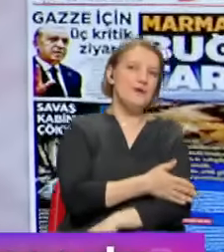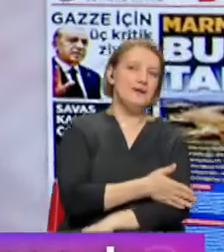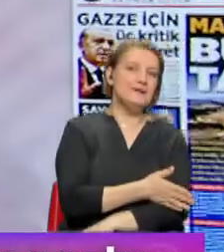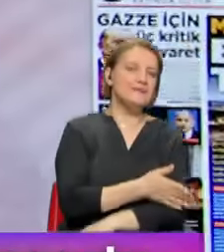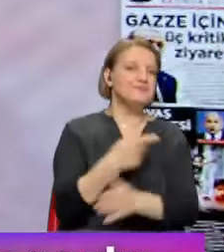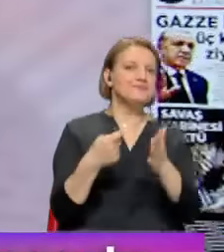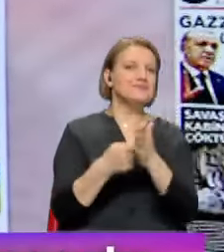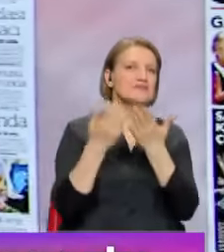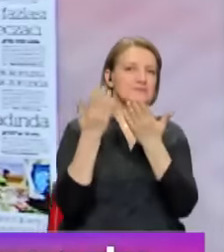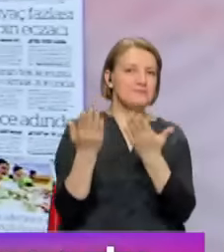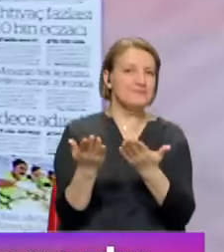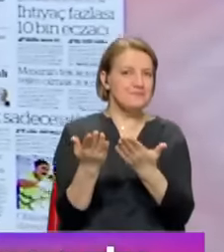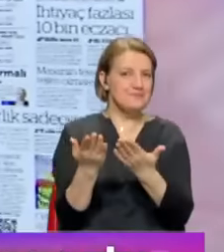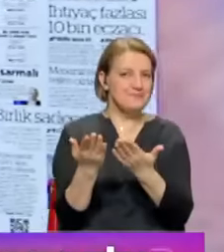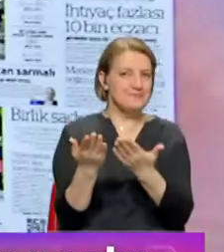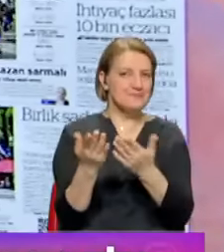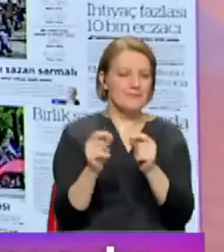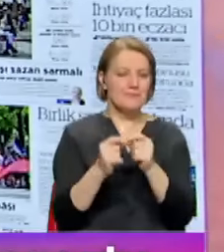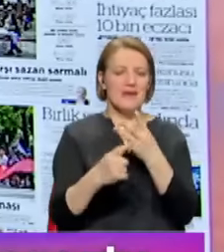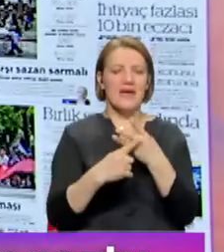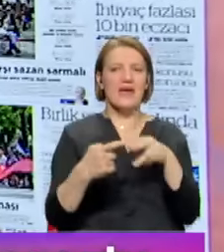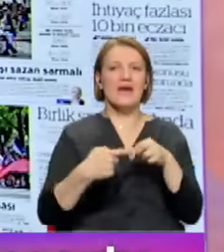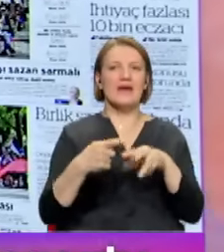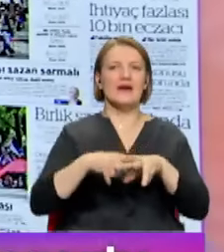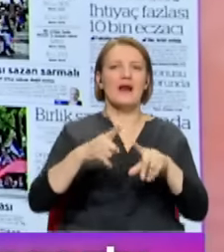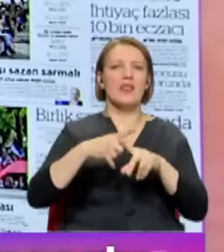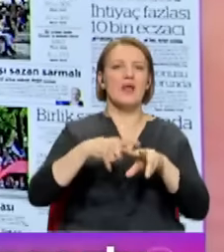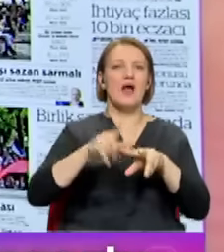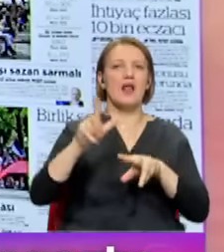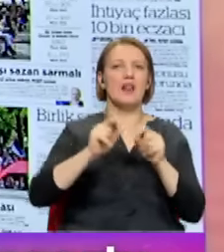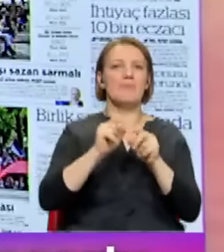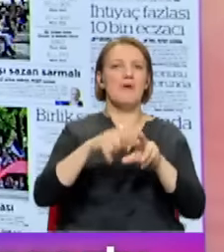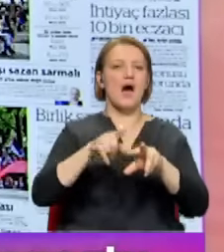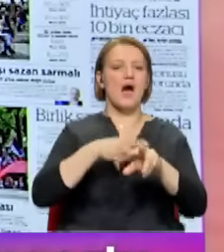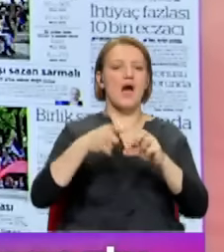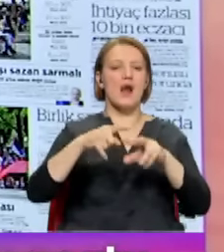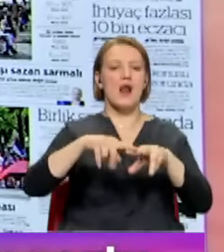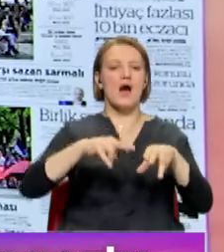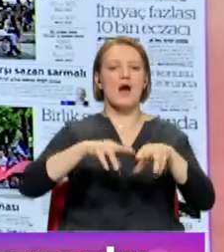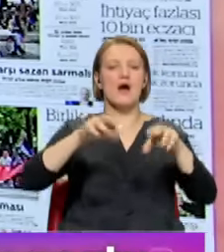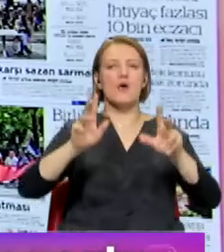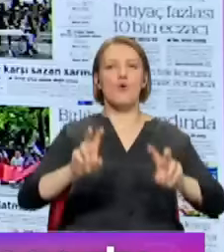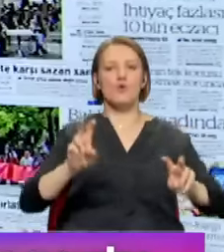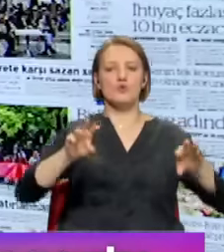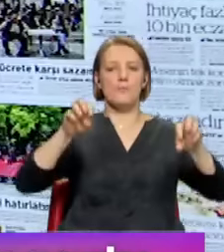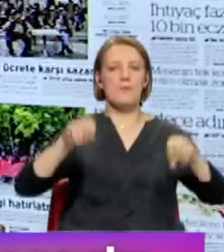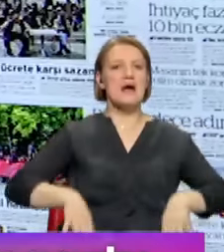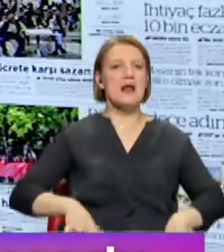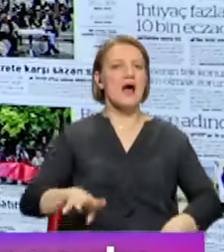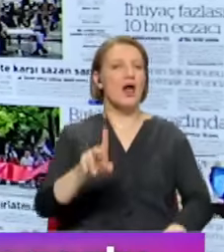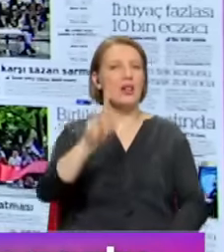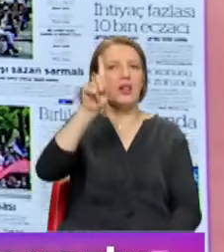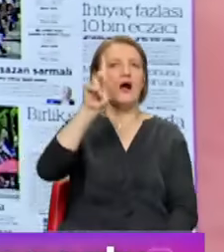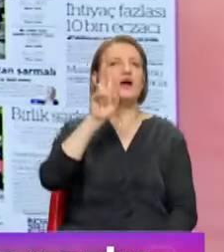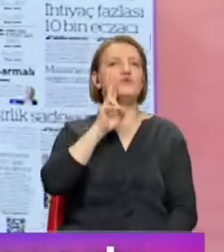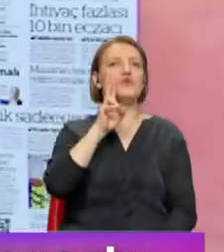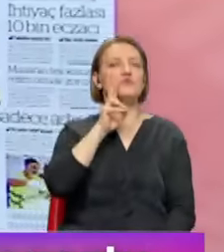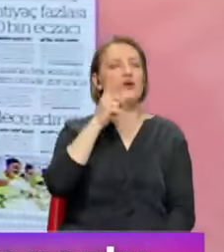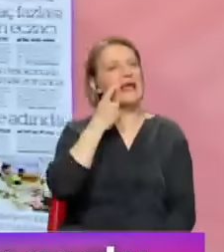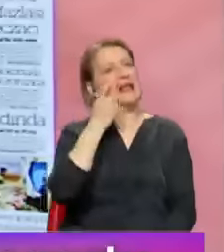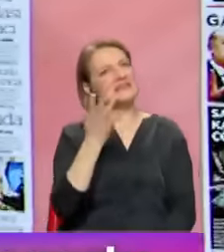alan isimlerdendi Berat Albayrak. Berat Albayrak koltuğu bırakırken Allah sonumuzu hayır etsin diyerek